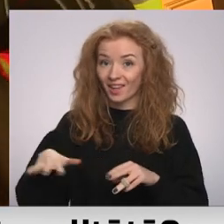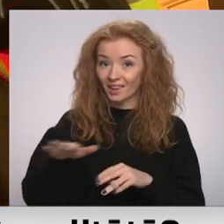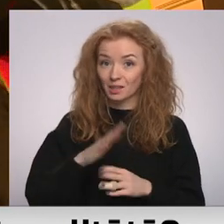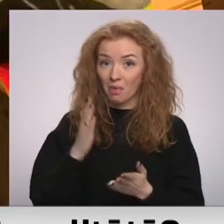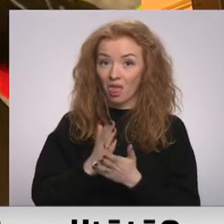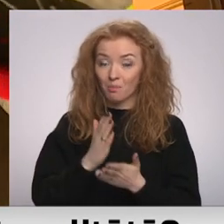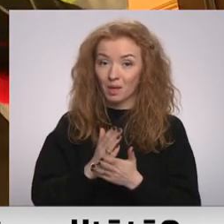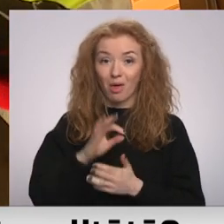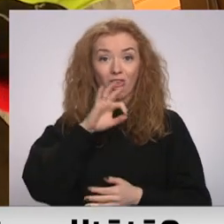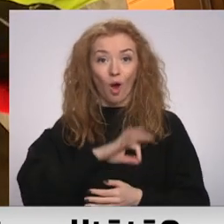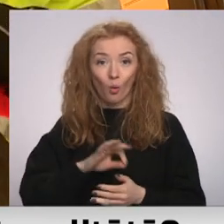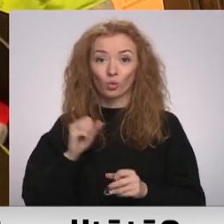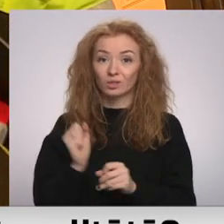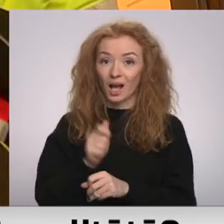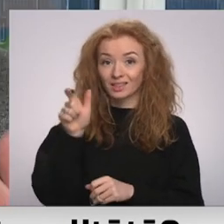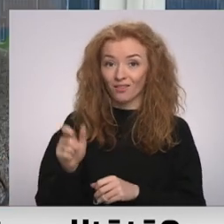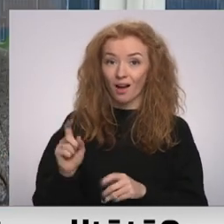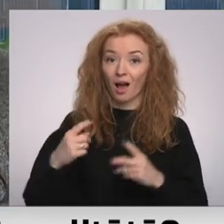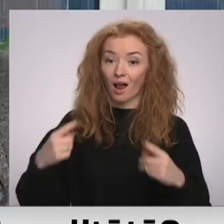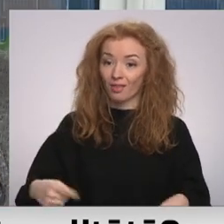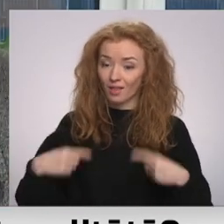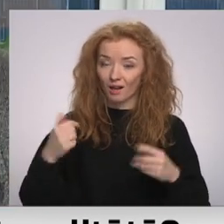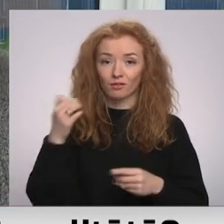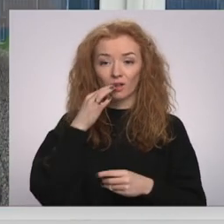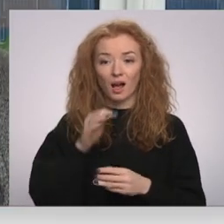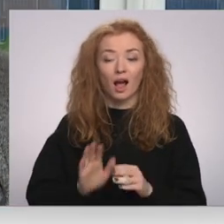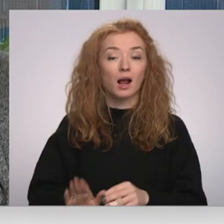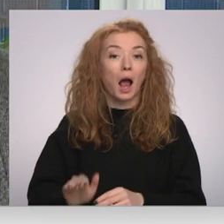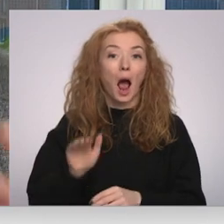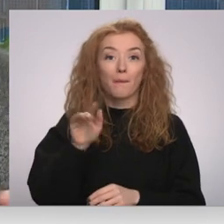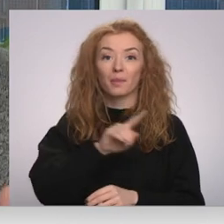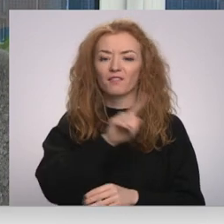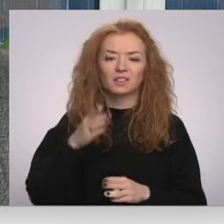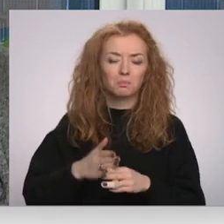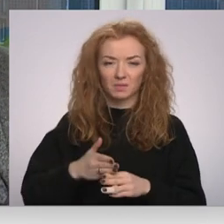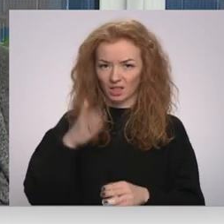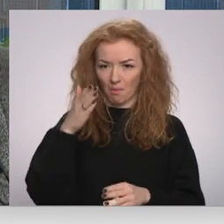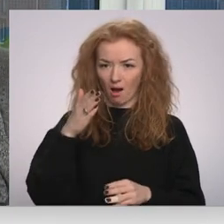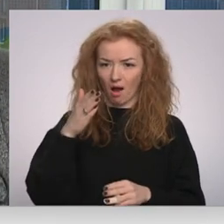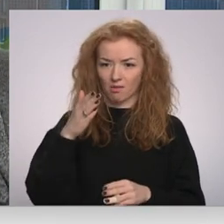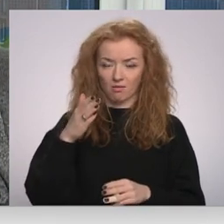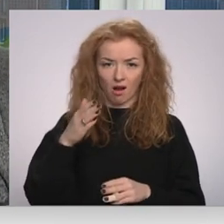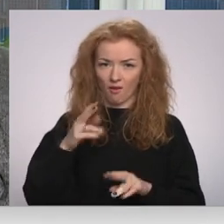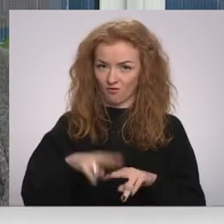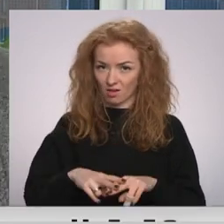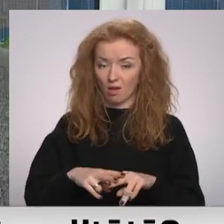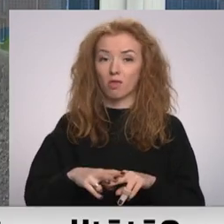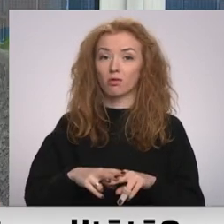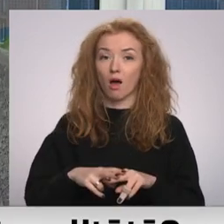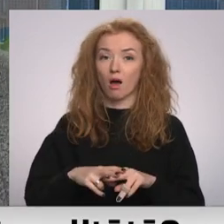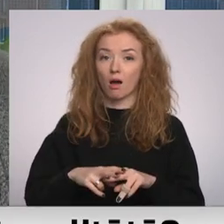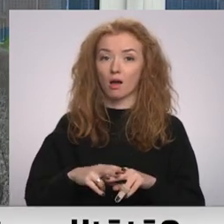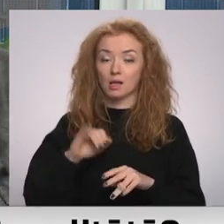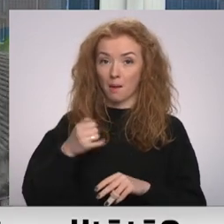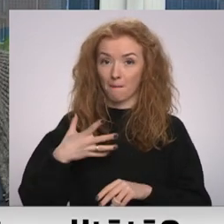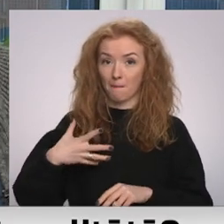ieguvēji ir ne tikai cilvēki ratiņkrēslos. Kāpnes ir visbīstamākā lieta, tā statistika ņemot. Un tad,